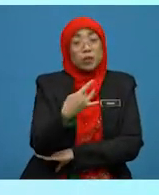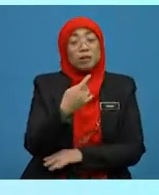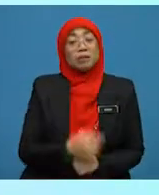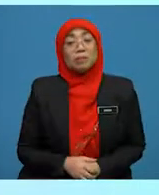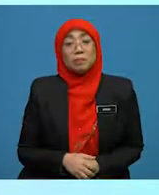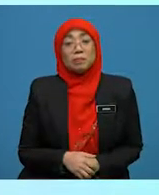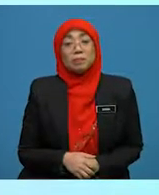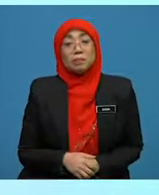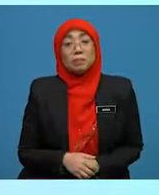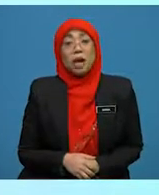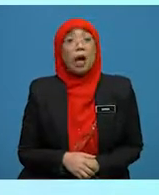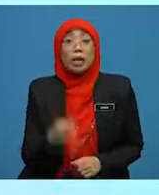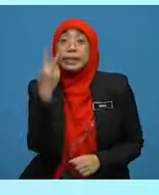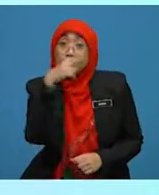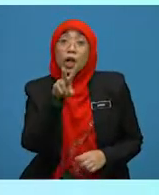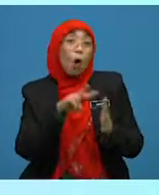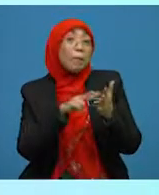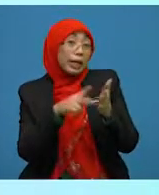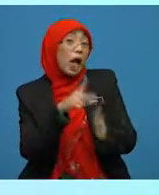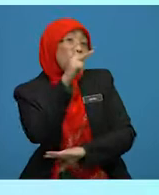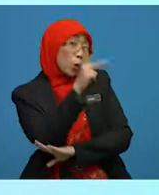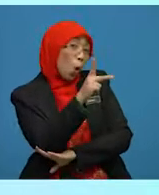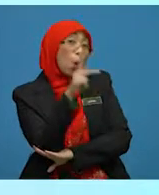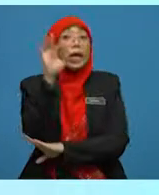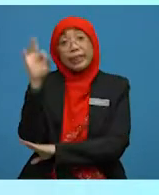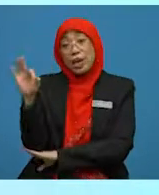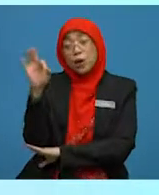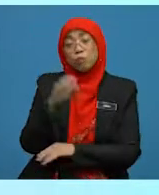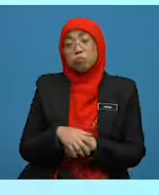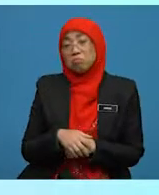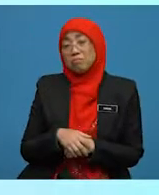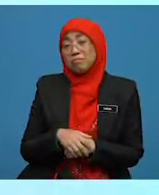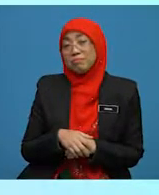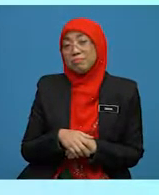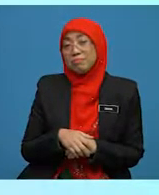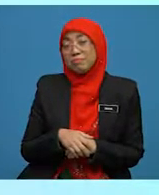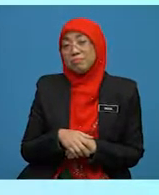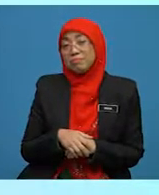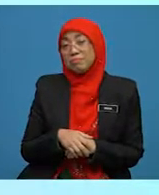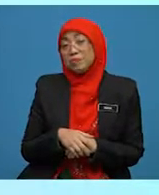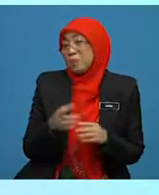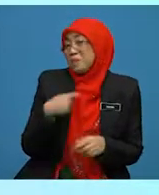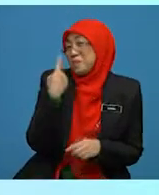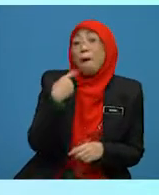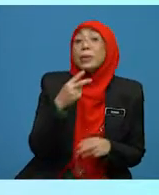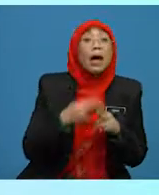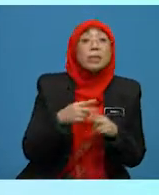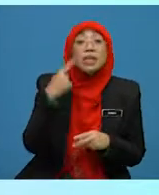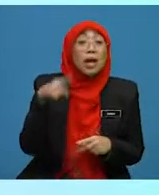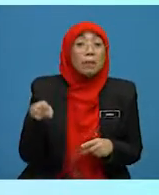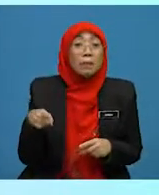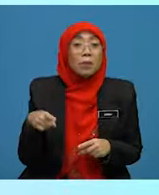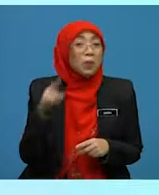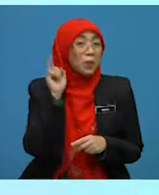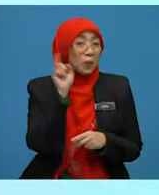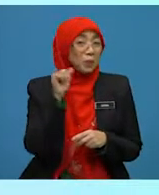merujuk makna konotatif. Mesti seronok ya para pelajar yang bernama Zainab. Cikgu